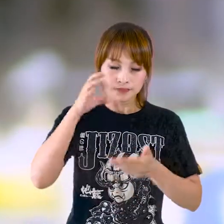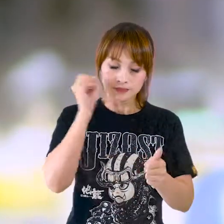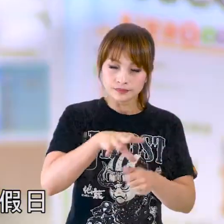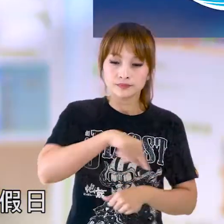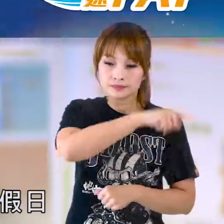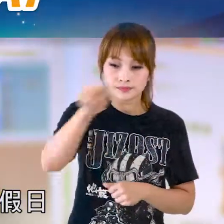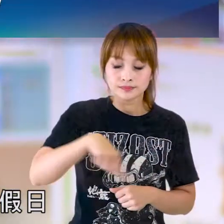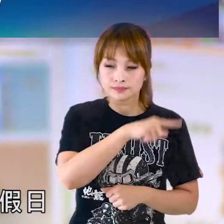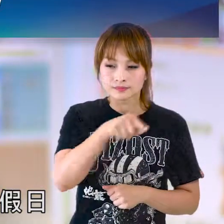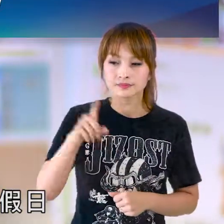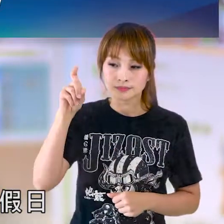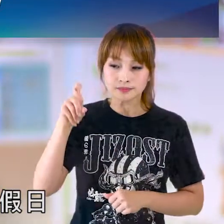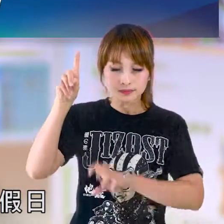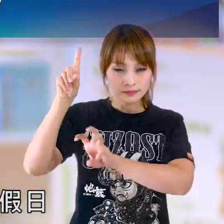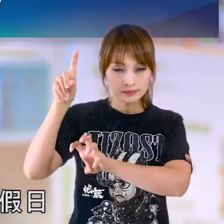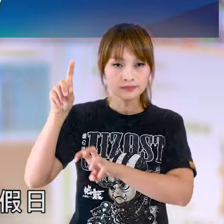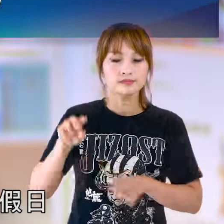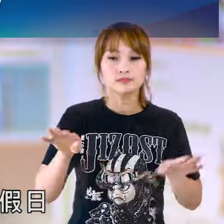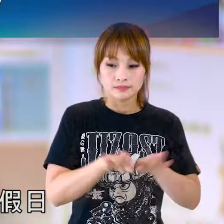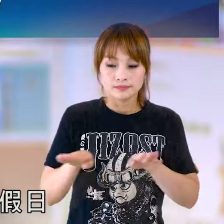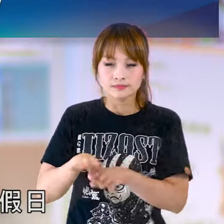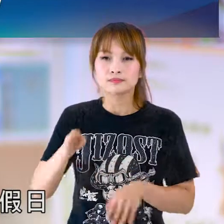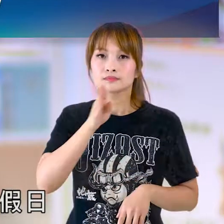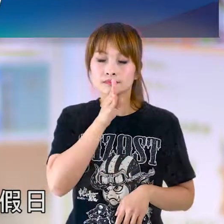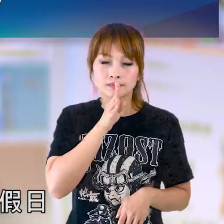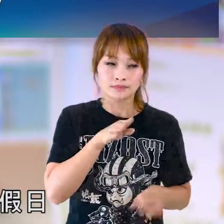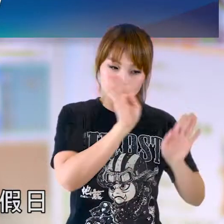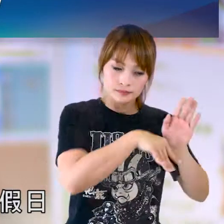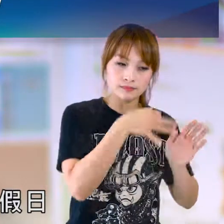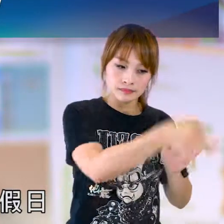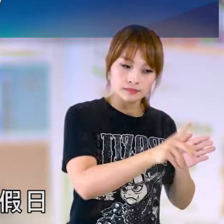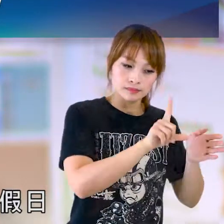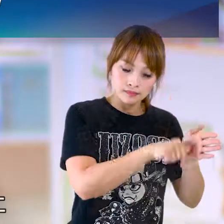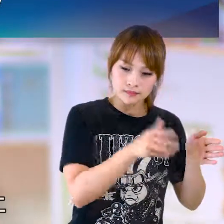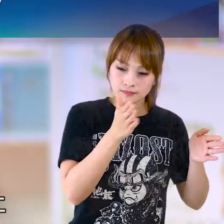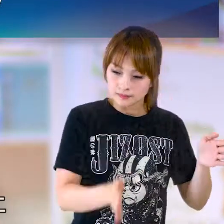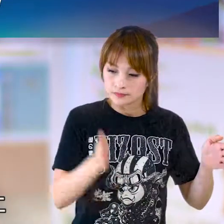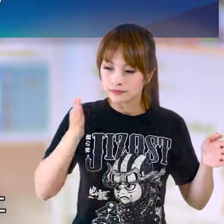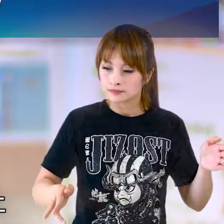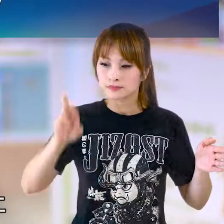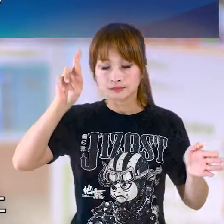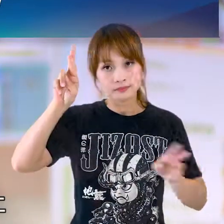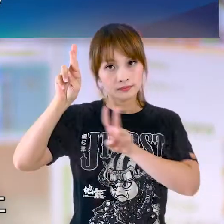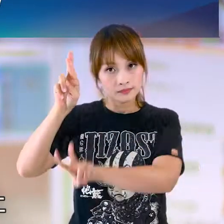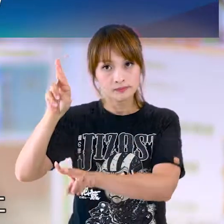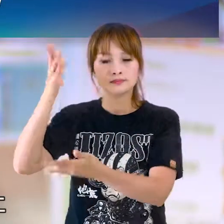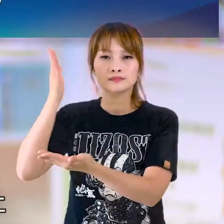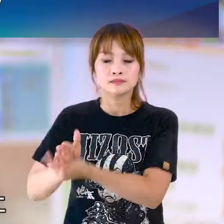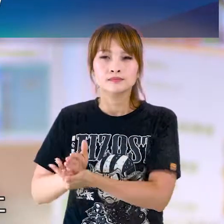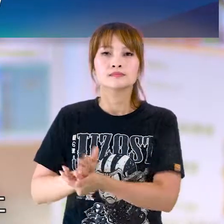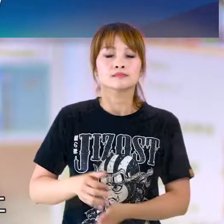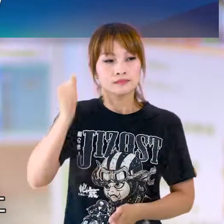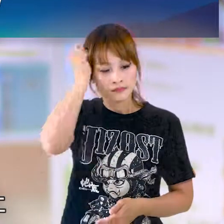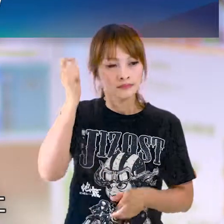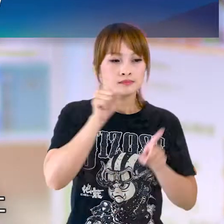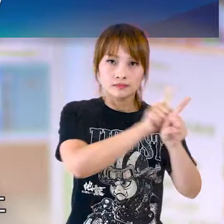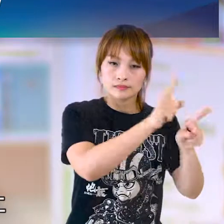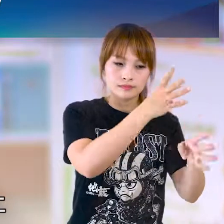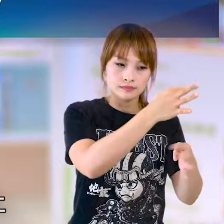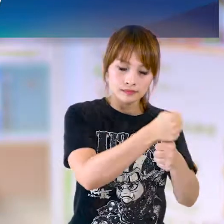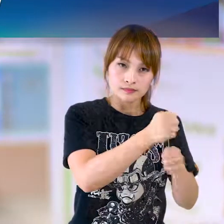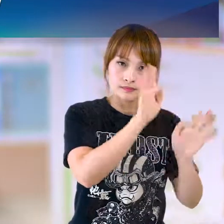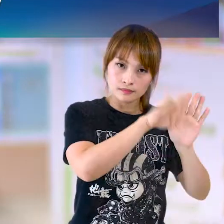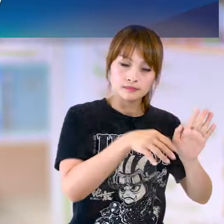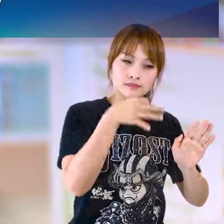笔。那提醒大家，今年呢，因为11月30号是假日，所以我们这个缴纳期间到12月2号截